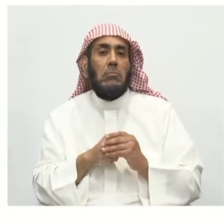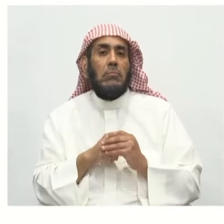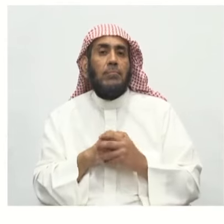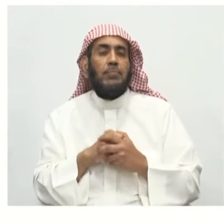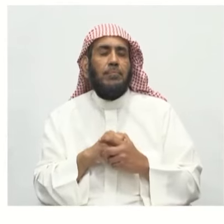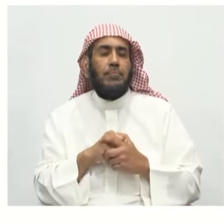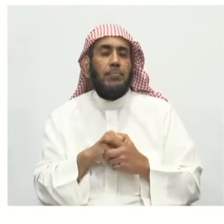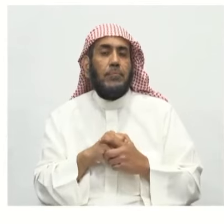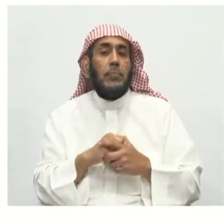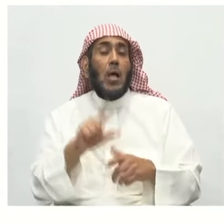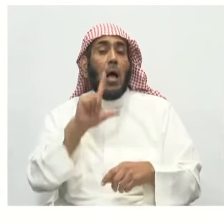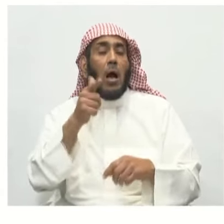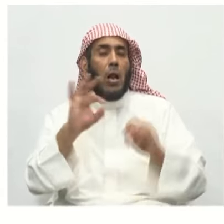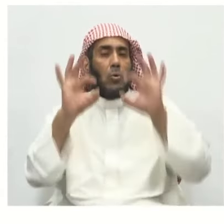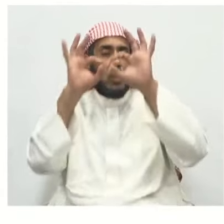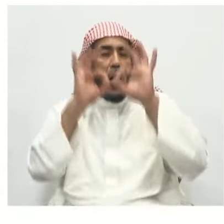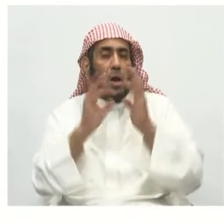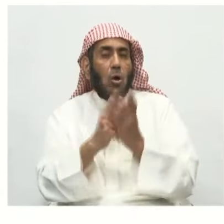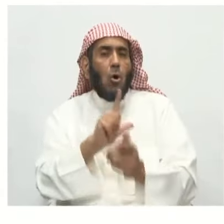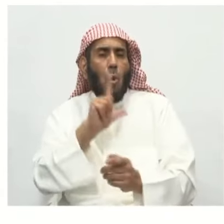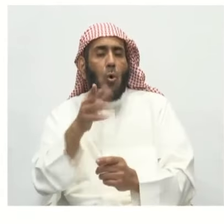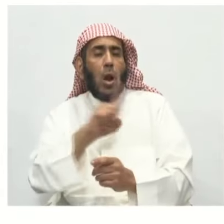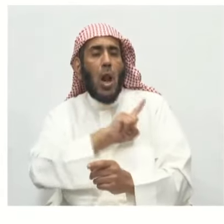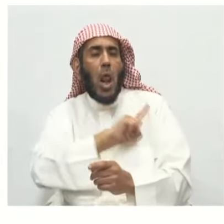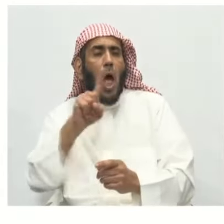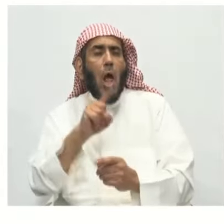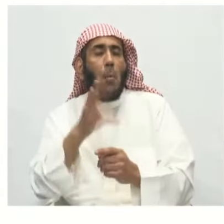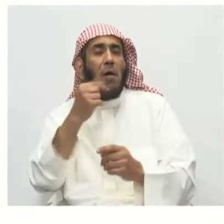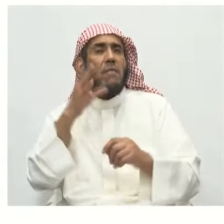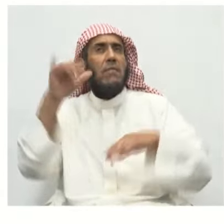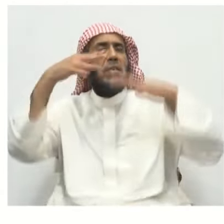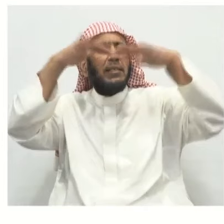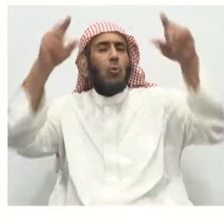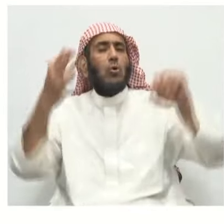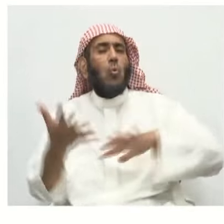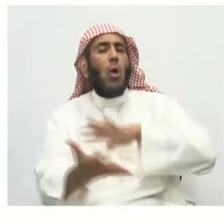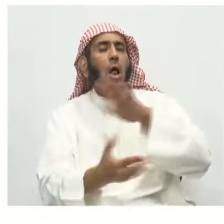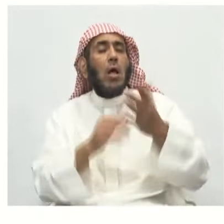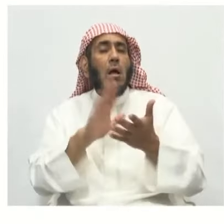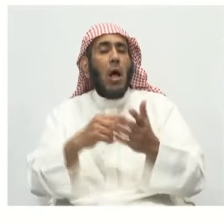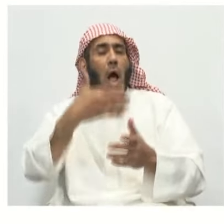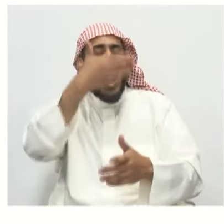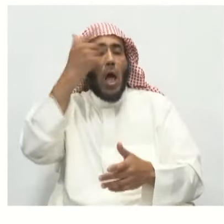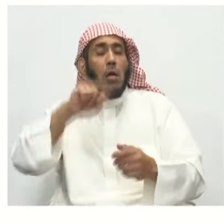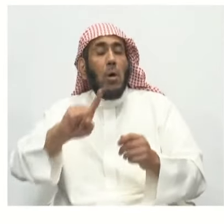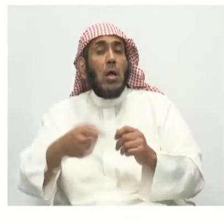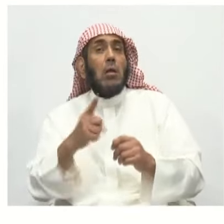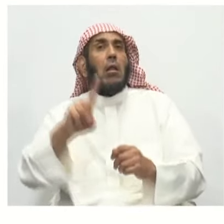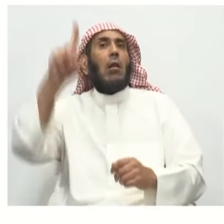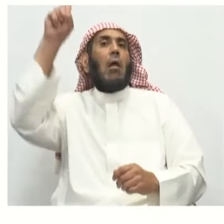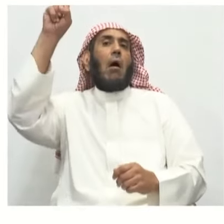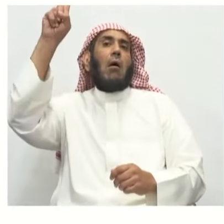وتعالى قال تعالى قل لا يعلم من في السماوات والارض الغيب الا